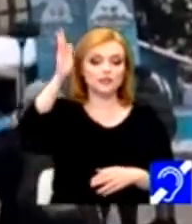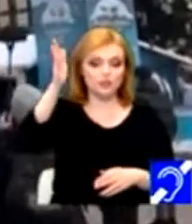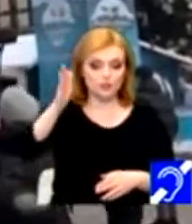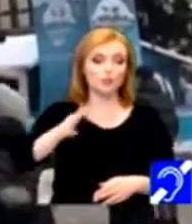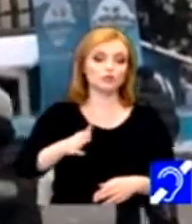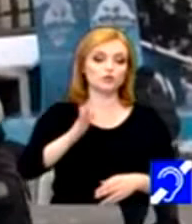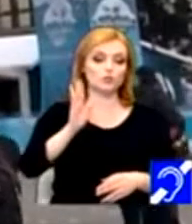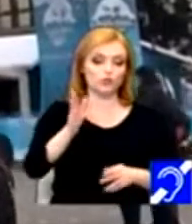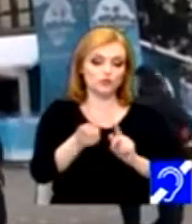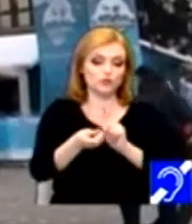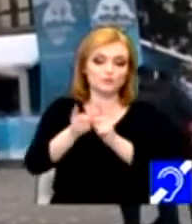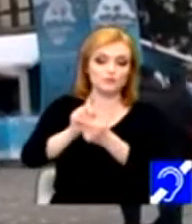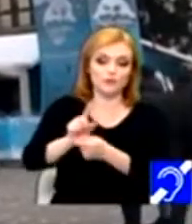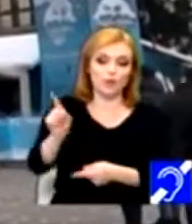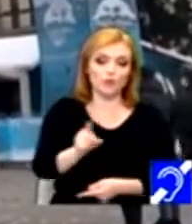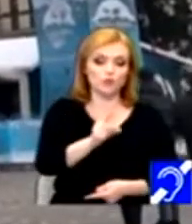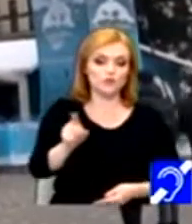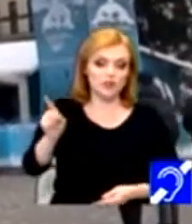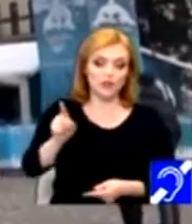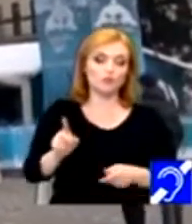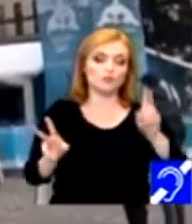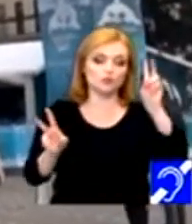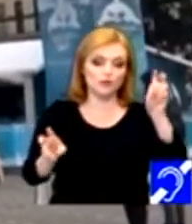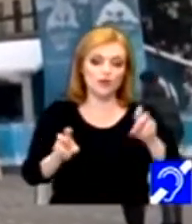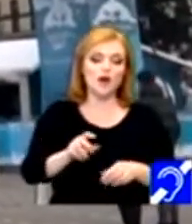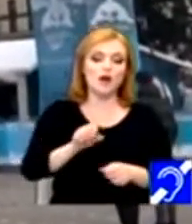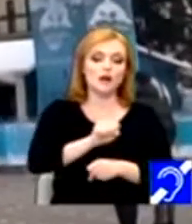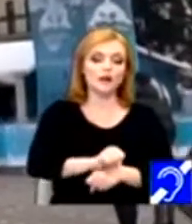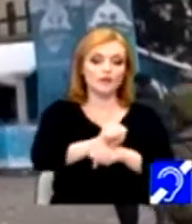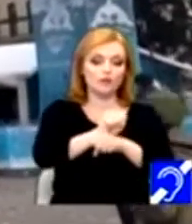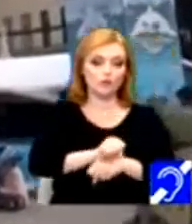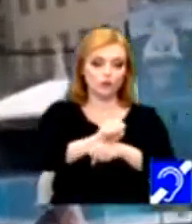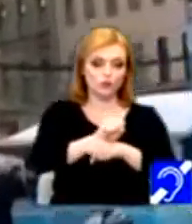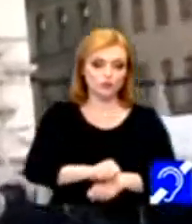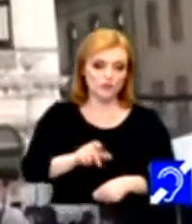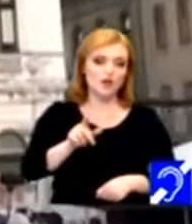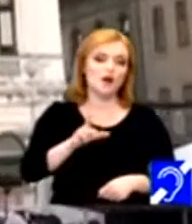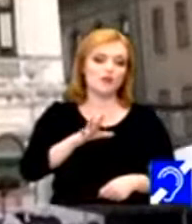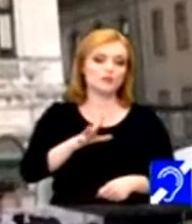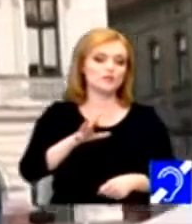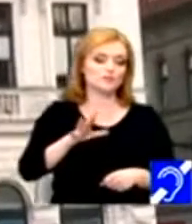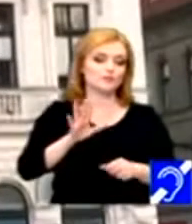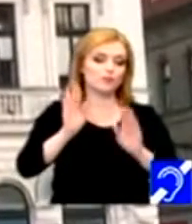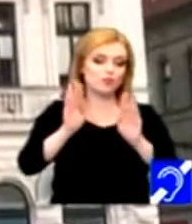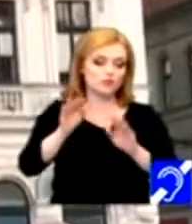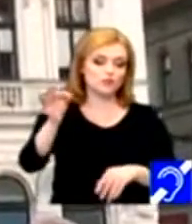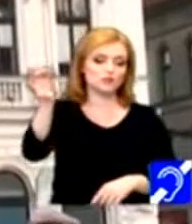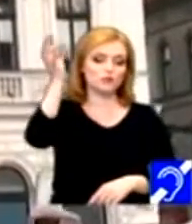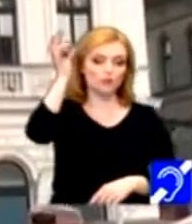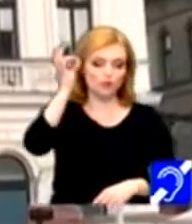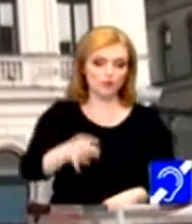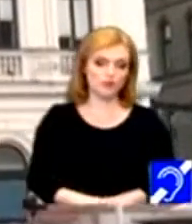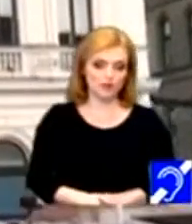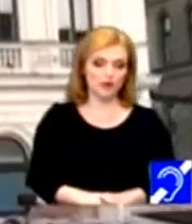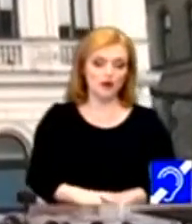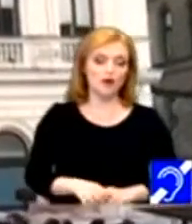Revoluției. Această placă este dedicată spre eterna amintire locuitorilor eroici ai Timișoarei și martirilor care au pierit